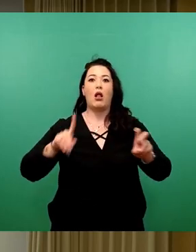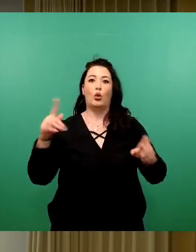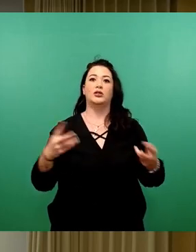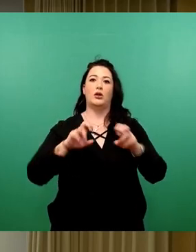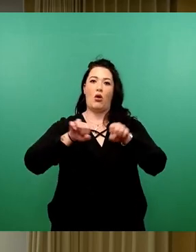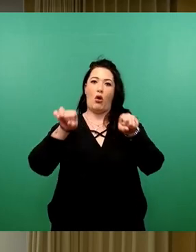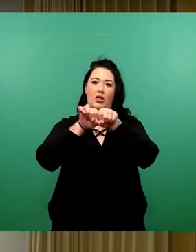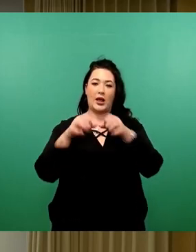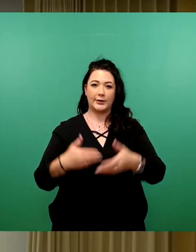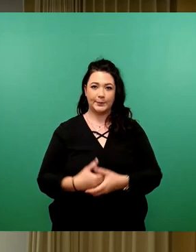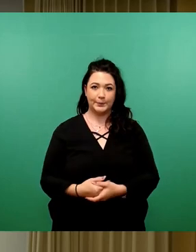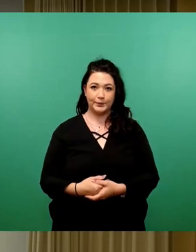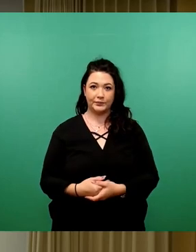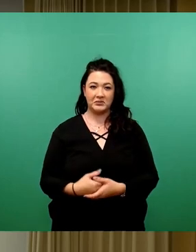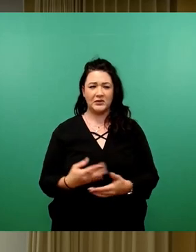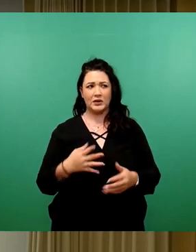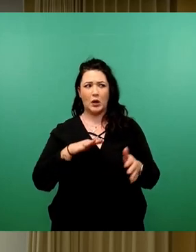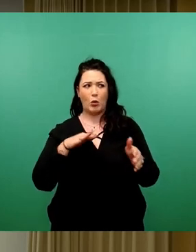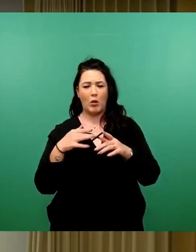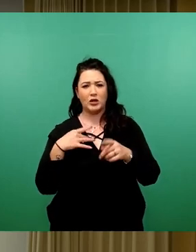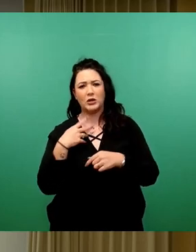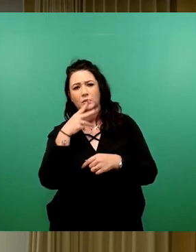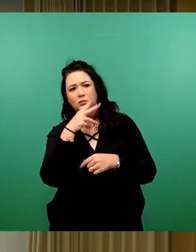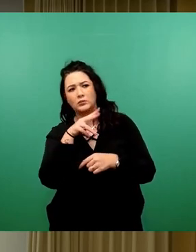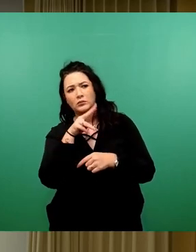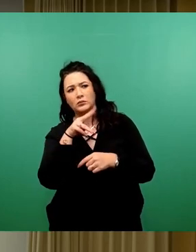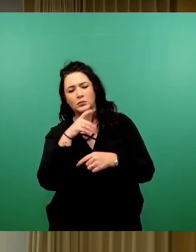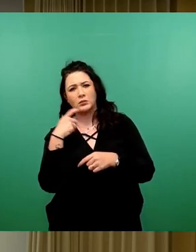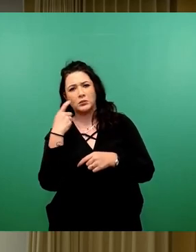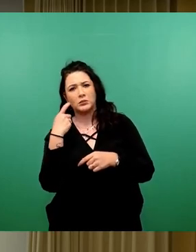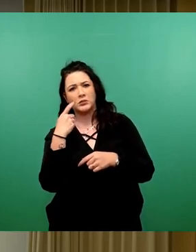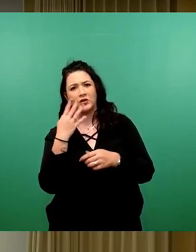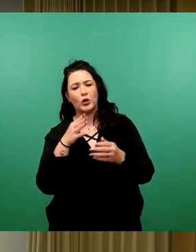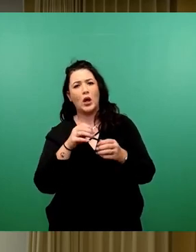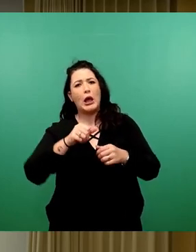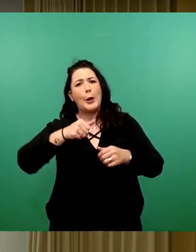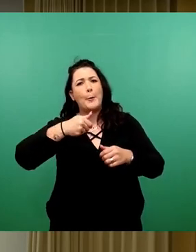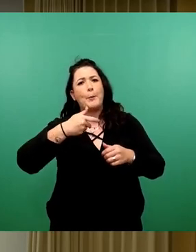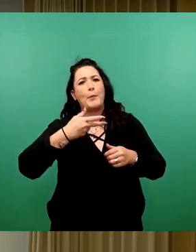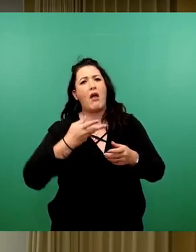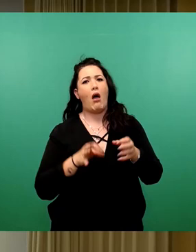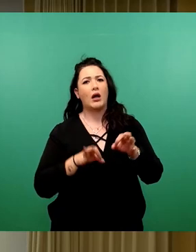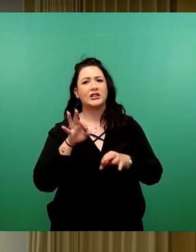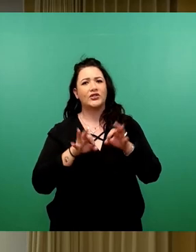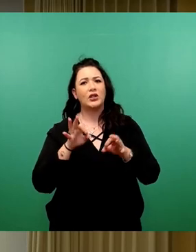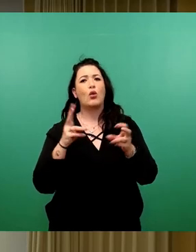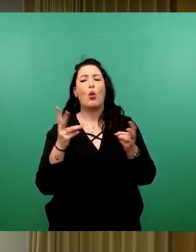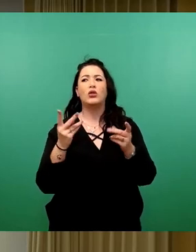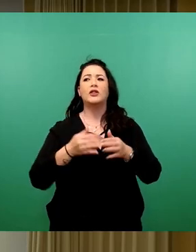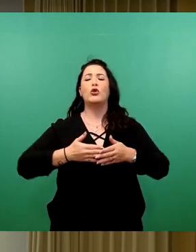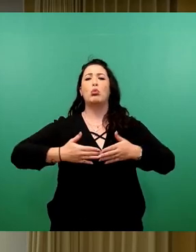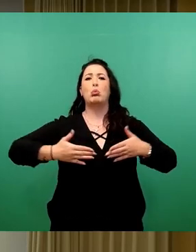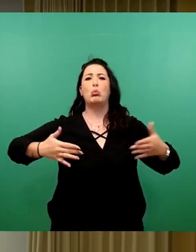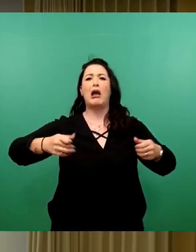manchmal verwundert es mich dann doch schon, was manche Menschen unter Mehrheitsfindung, unter breiter Mehrheit, unter Zusammenarbeit, unter